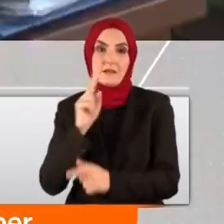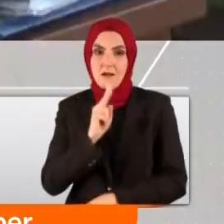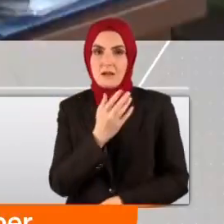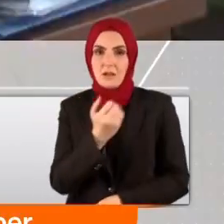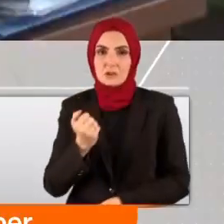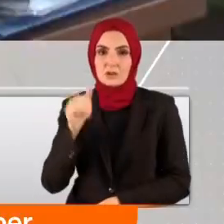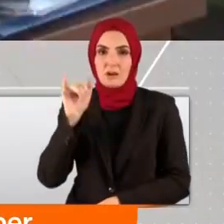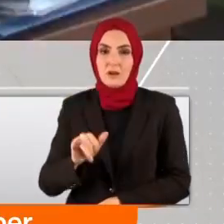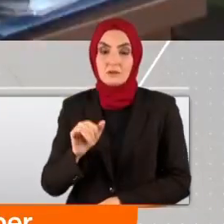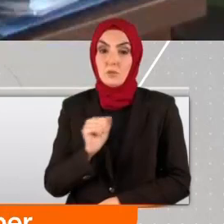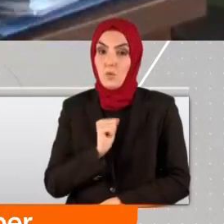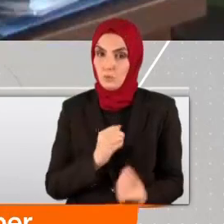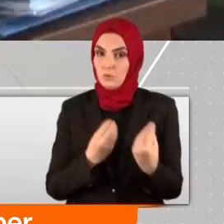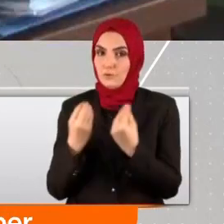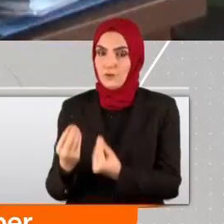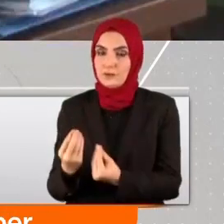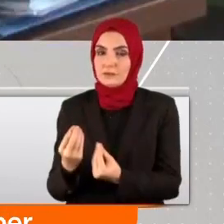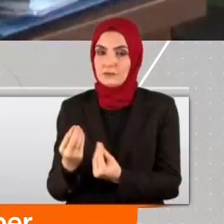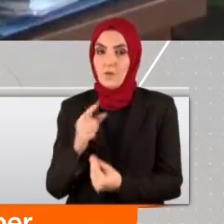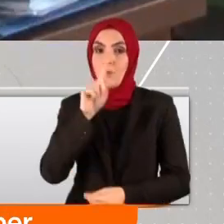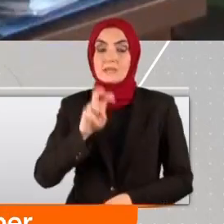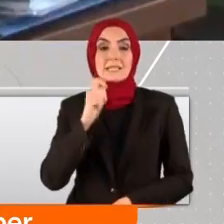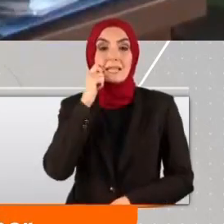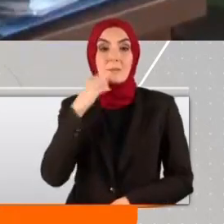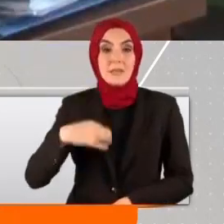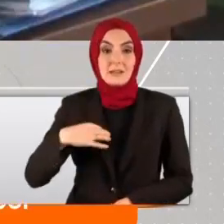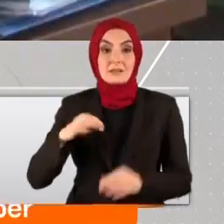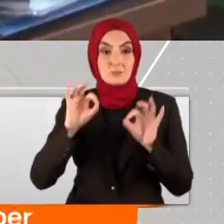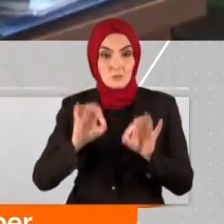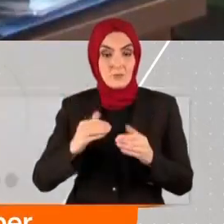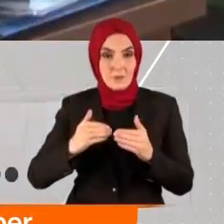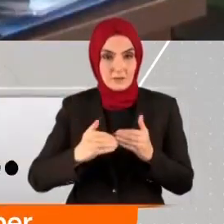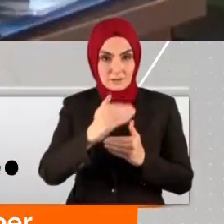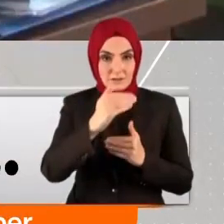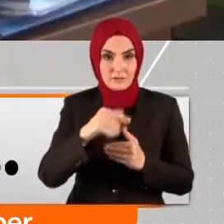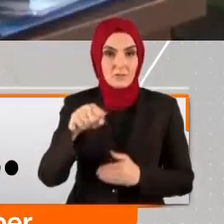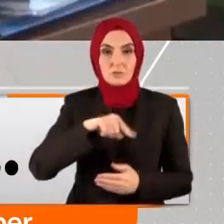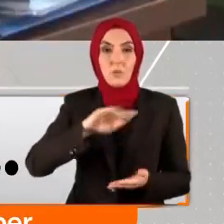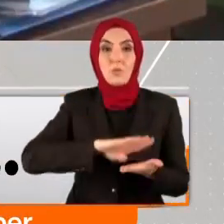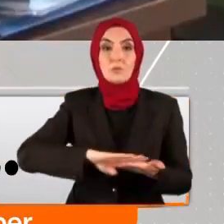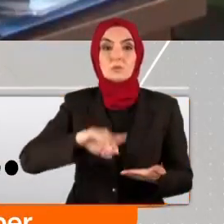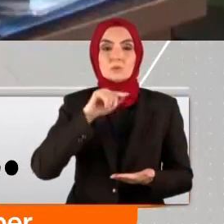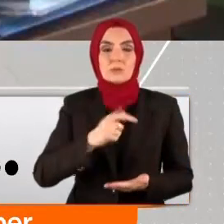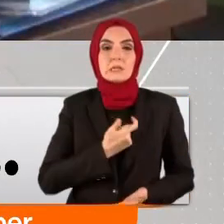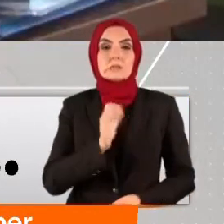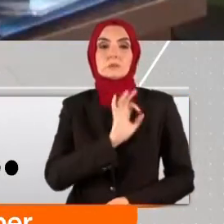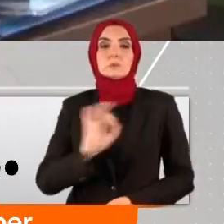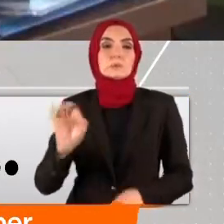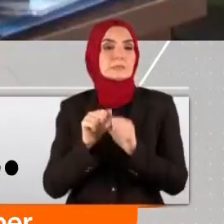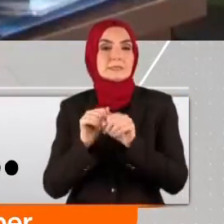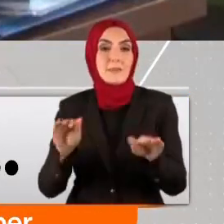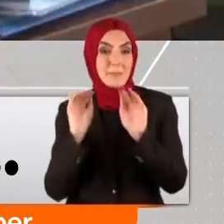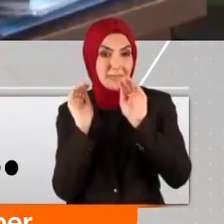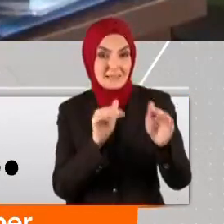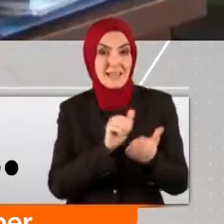Ekim pazartesi itibariyle bu düzenin illegal isteklerine verdiğiniz tüm desteğin sorumluluğu size de